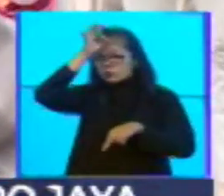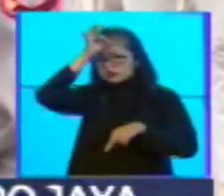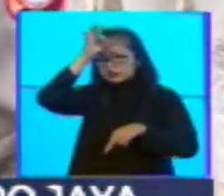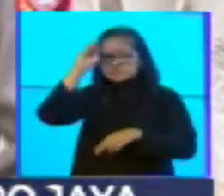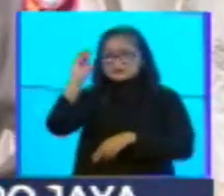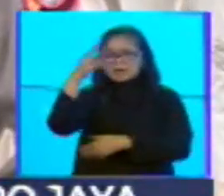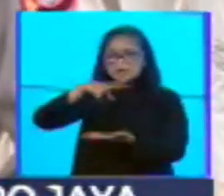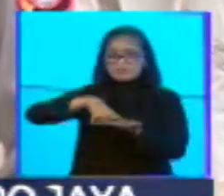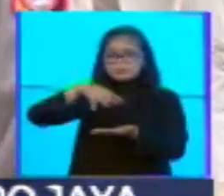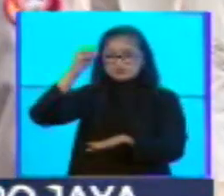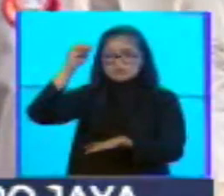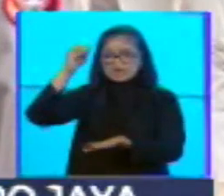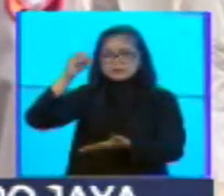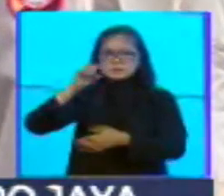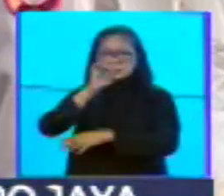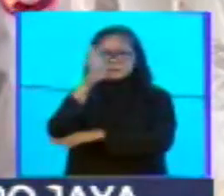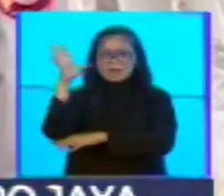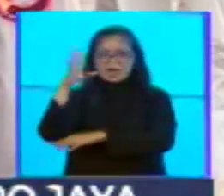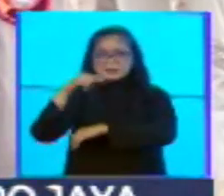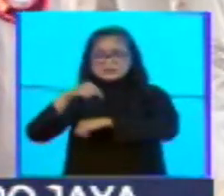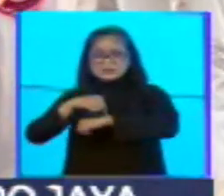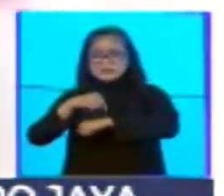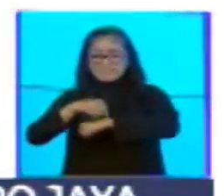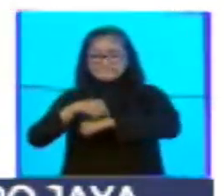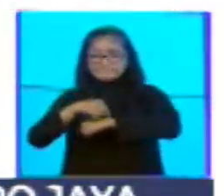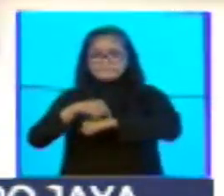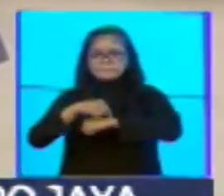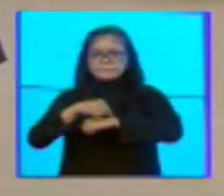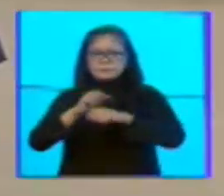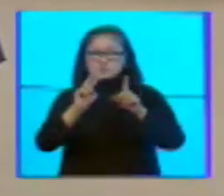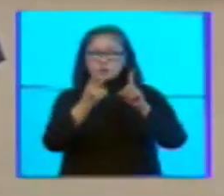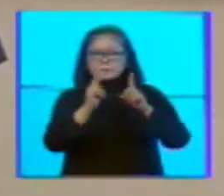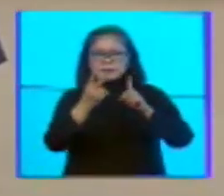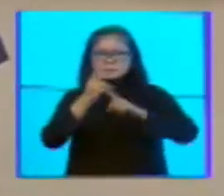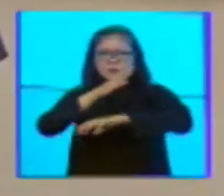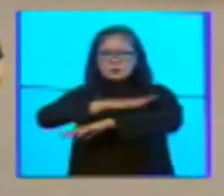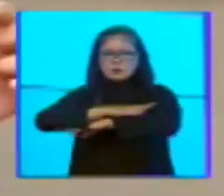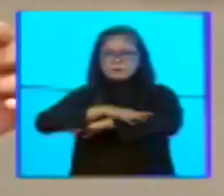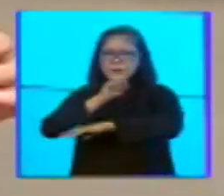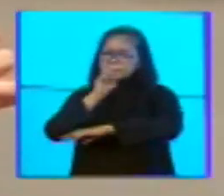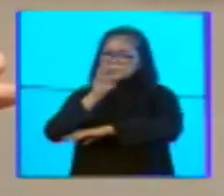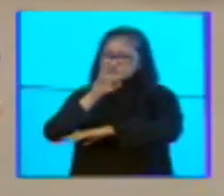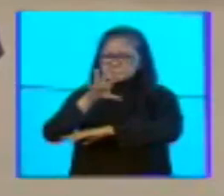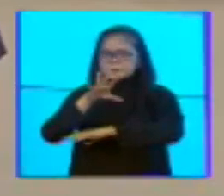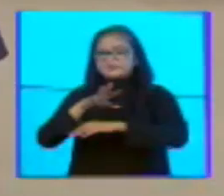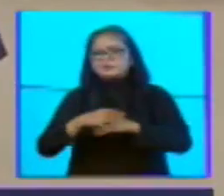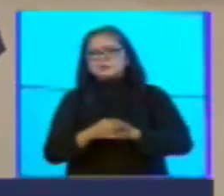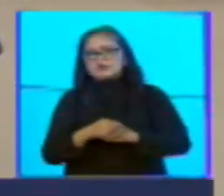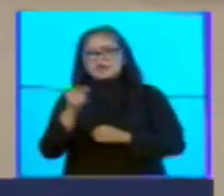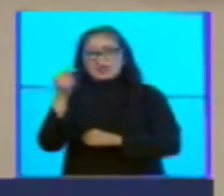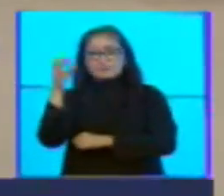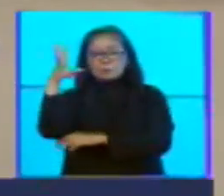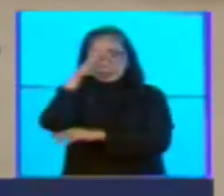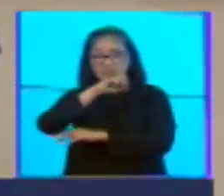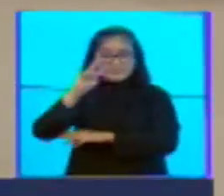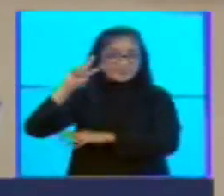siang setelah duhur nanti saya akan konferensi pers di sana. Tangkap atau diamankan saat Rabu malam kemarin. Namun